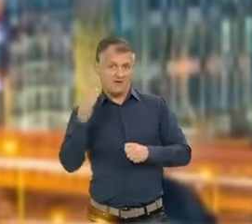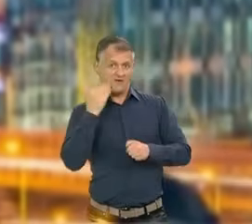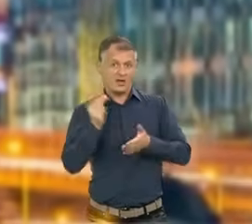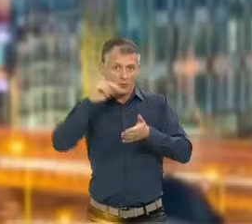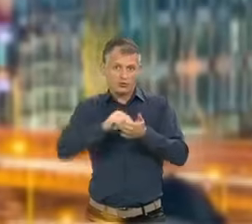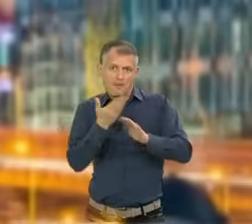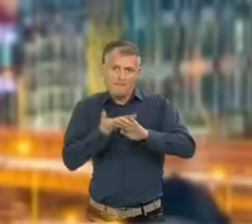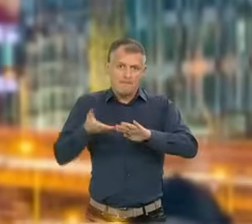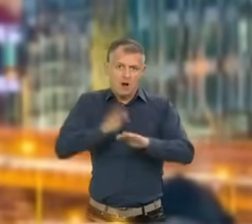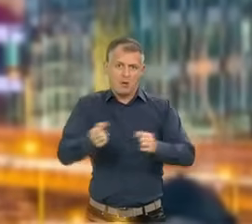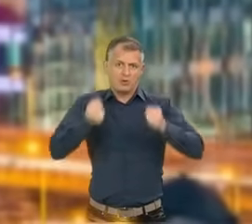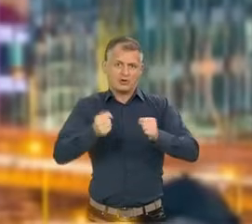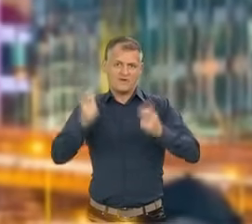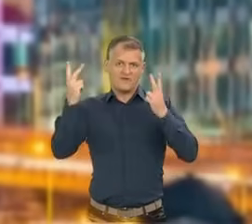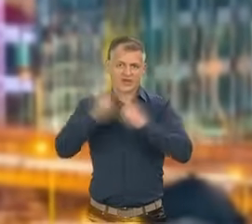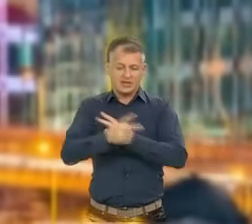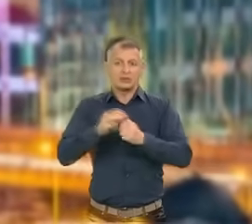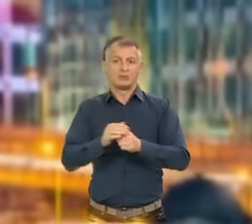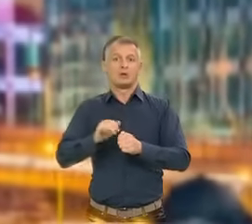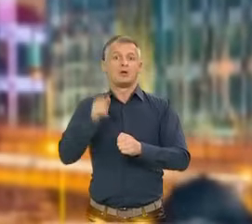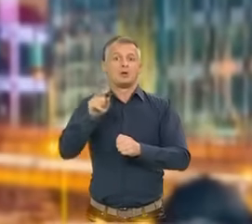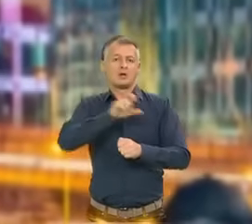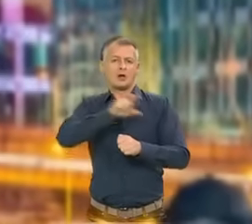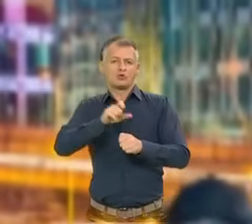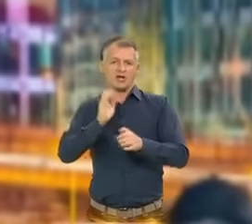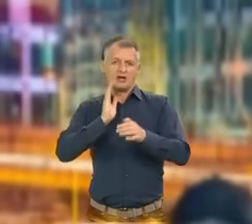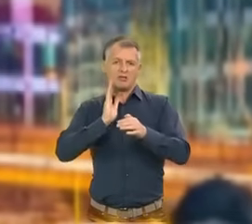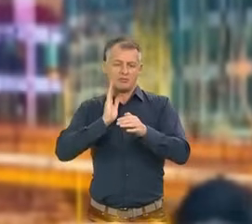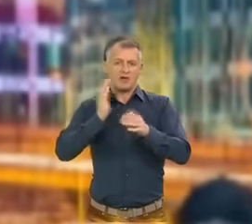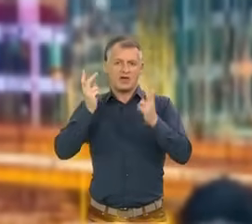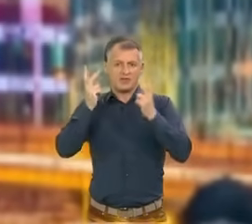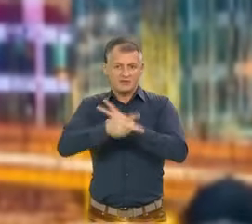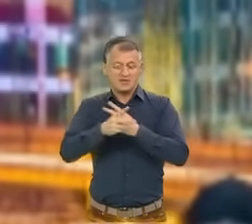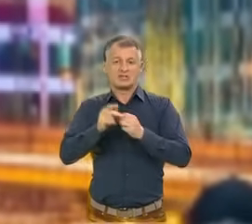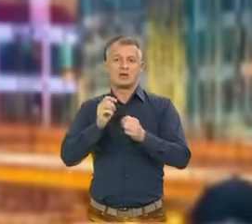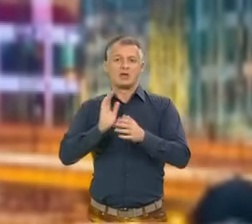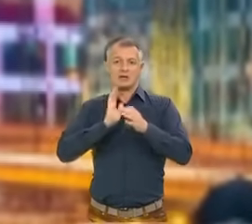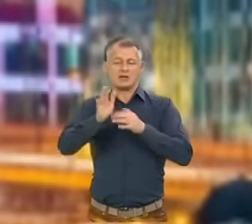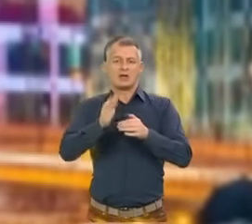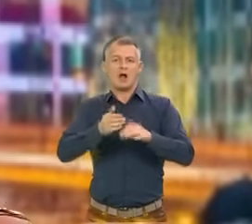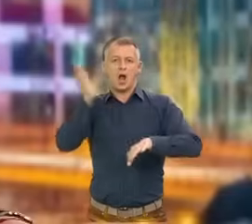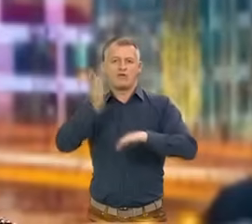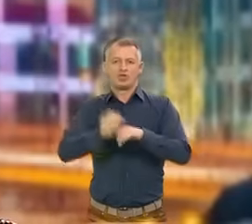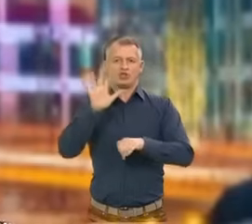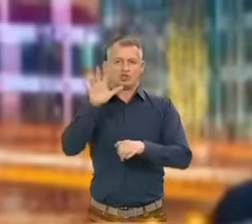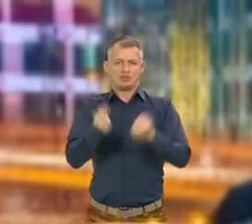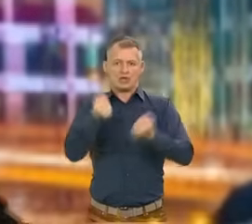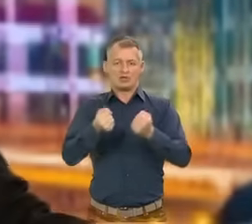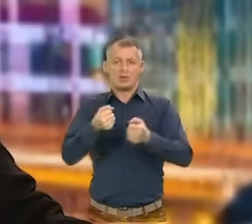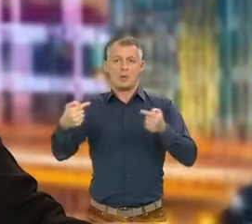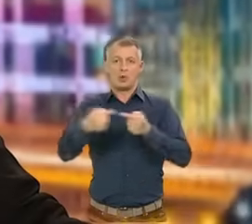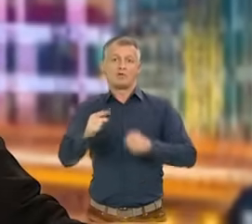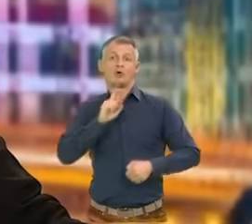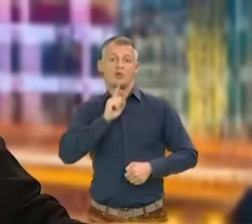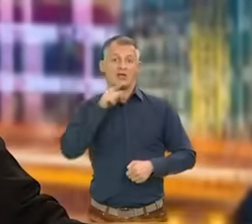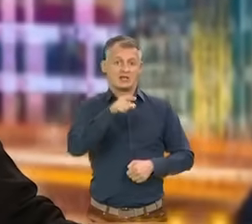accelerație din cauza vitezei a pierdut controlul volanului și a făcut zop cinci mașini pe numele minorei a fost deschis un dosar penal pentru mai